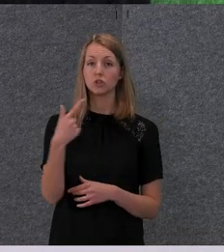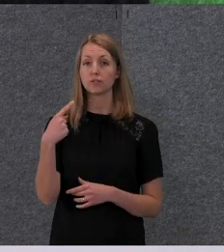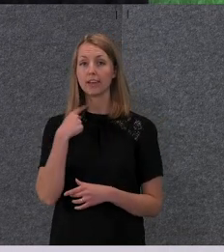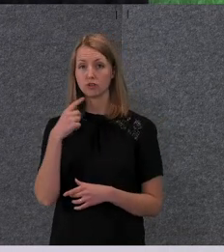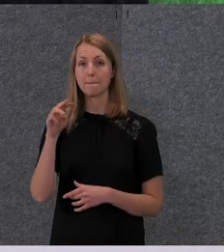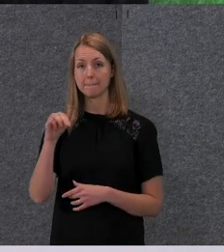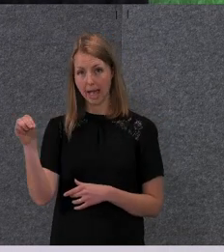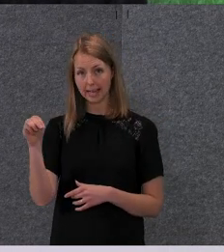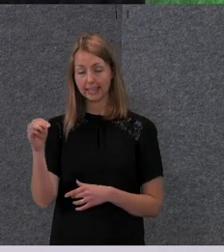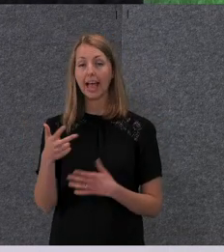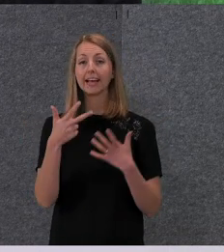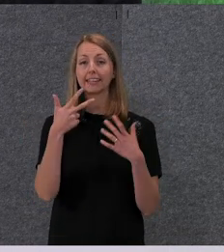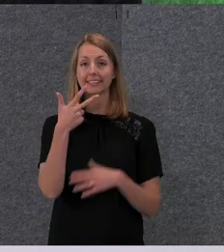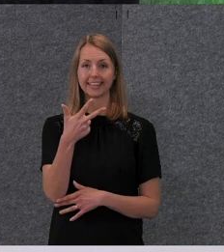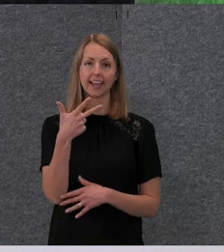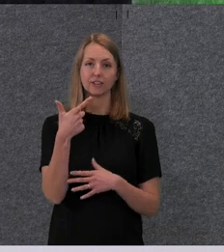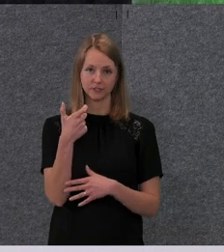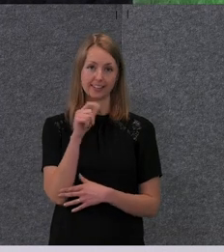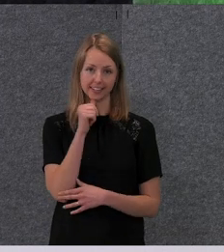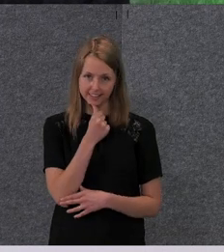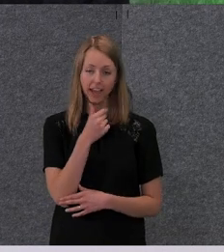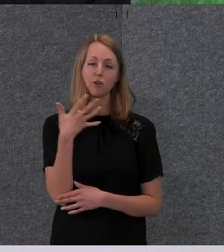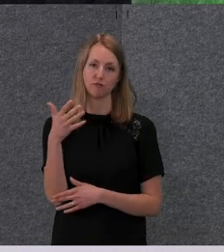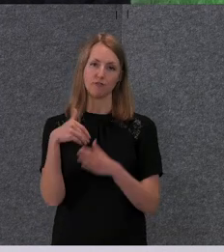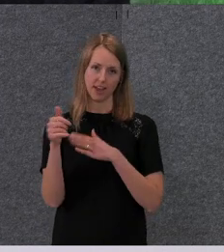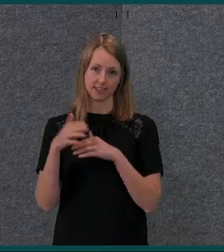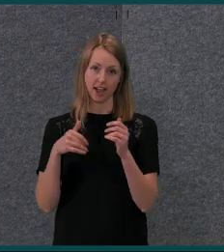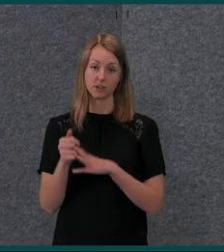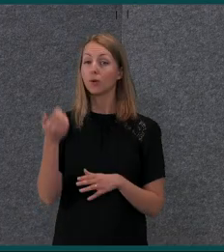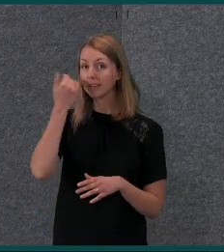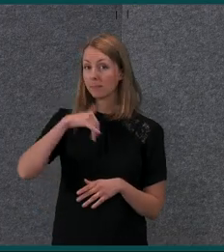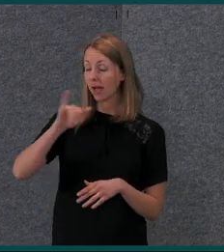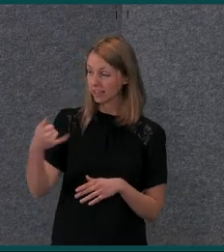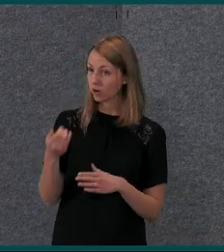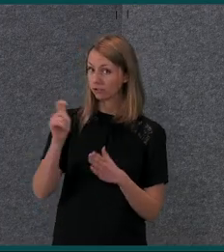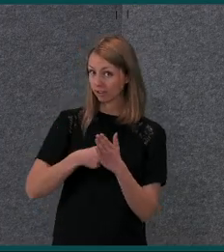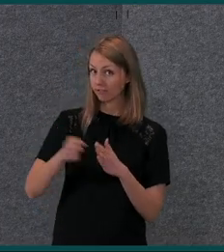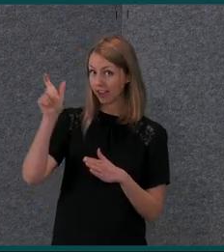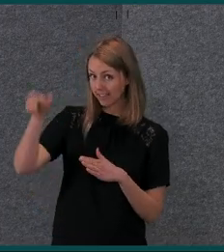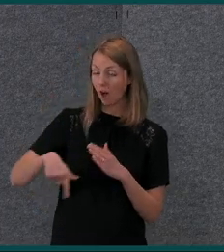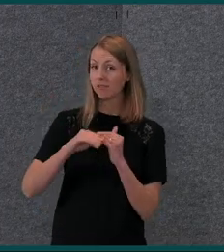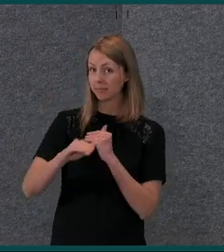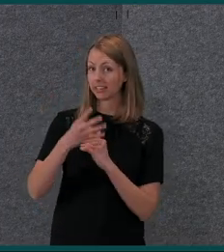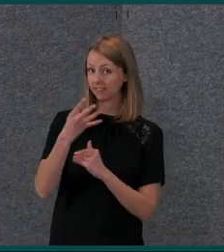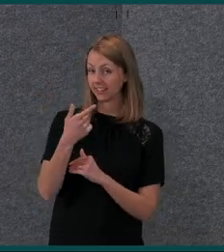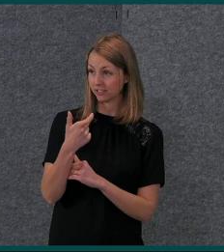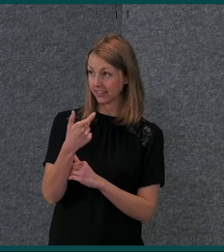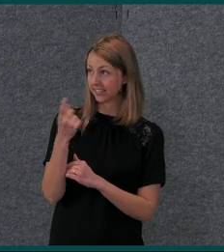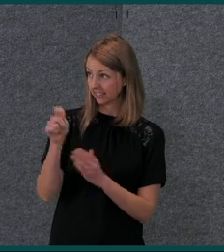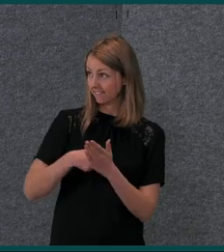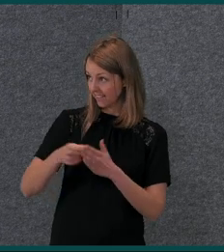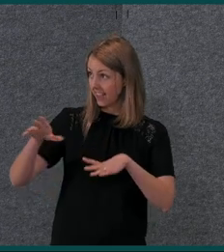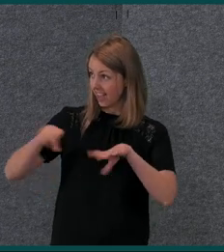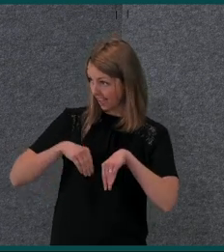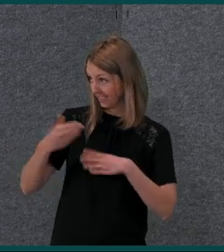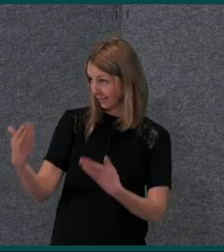auf Maria, 23 Nein und 5 Enthaltungen. Lieber Janosch, damit bist du gewählt. Auf Listenplatz 24 nimmst du die